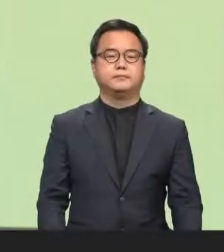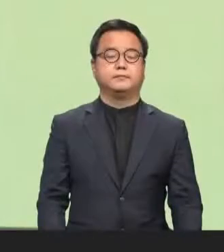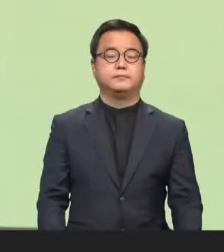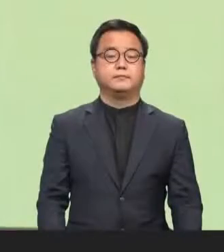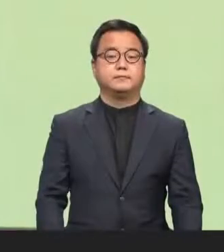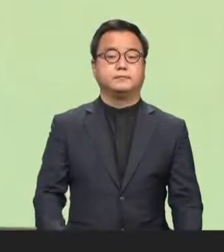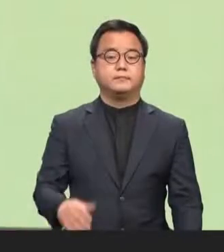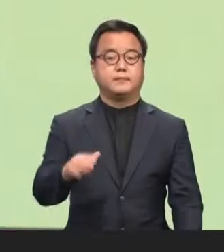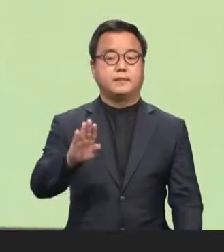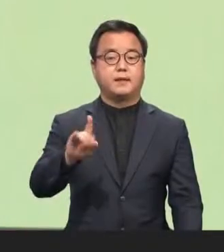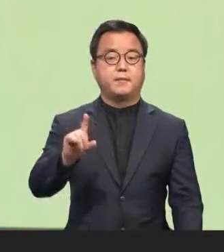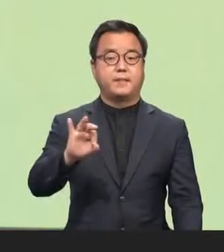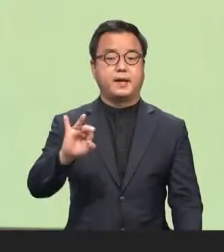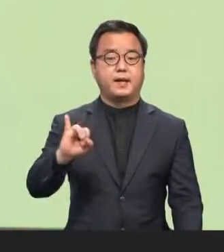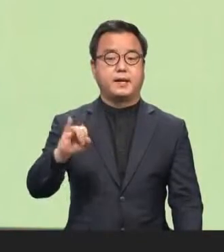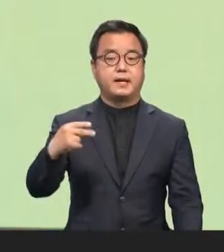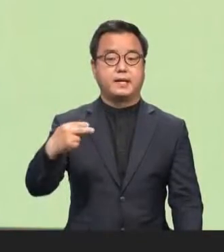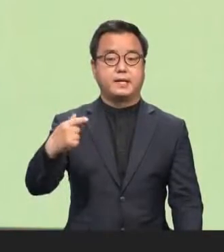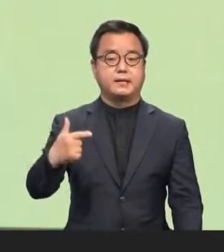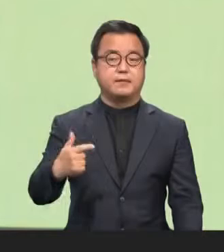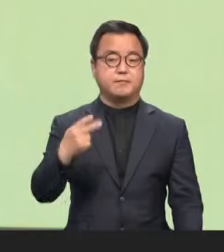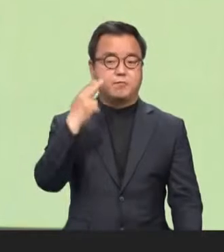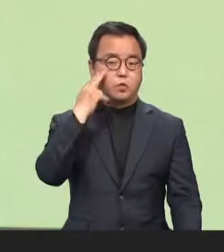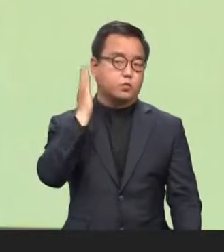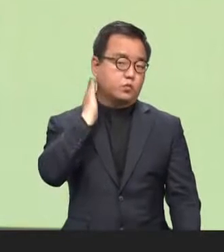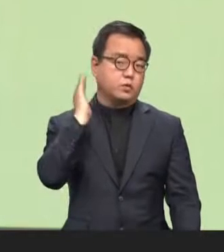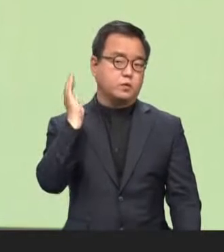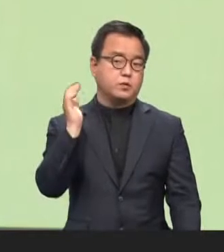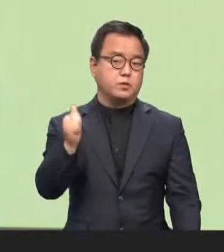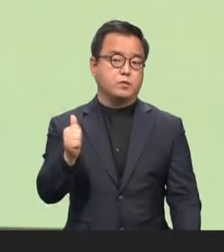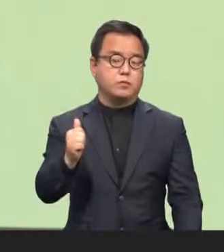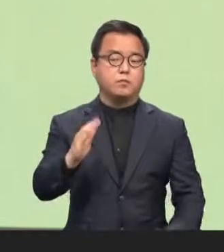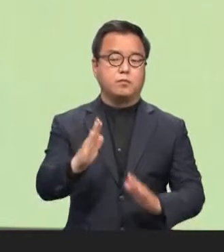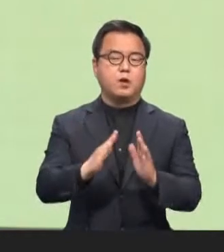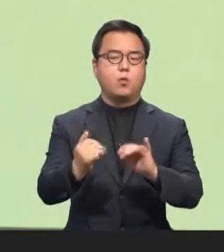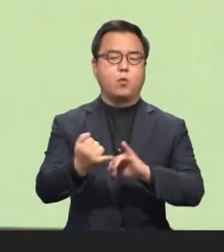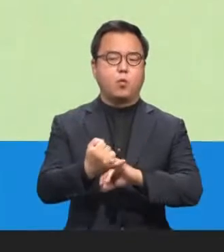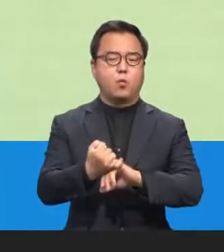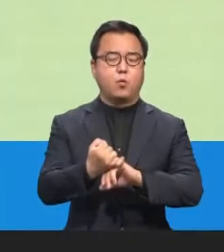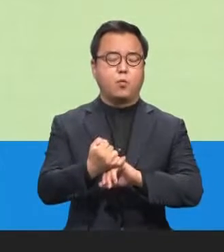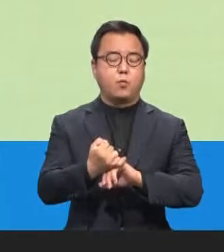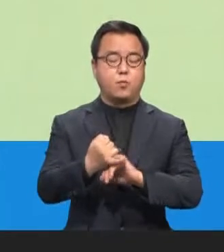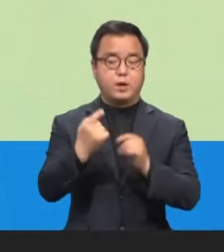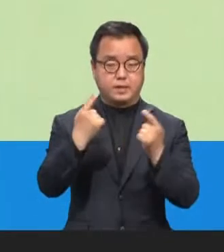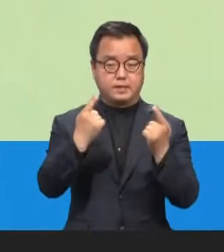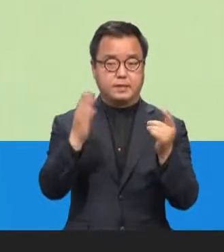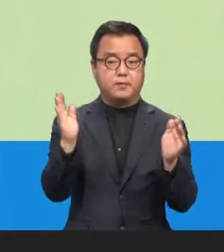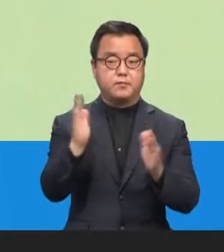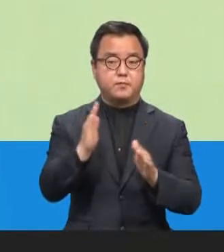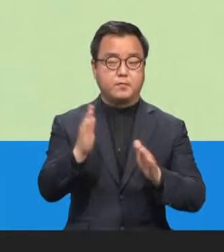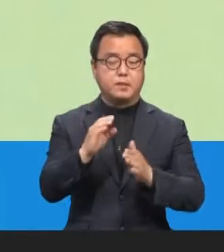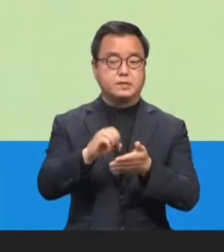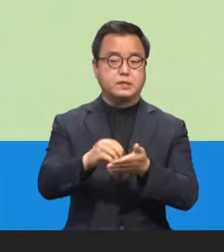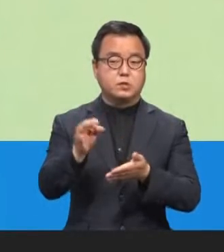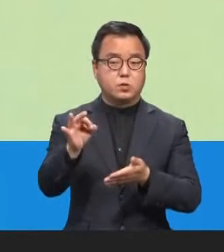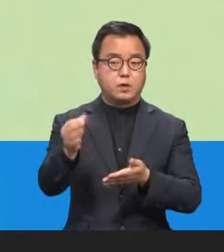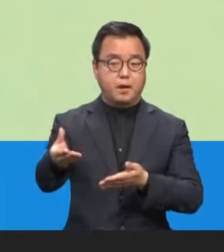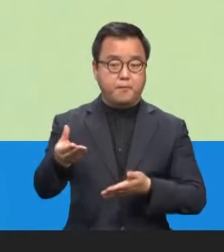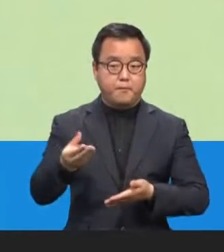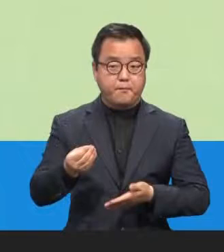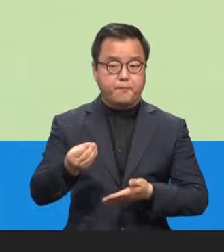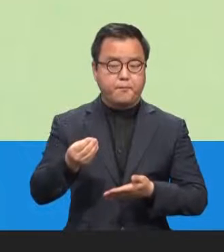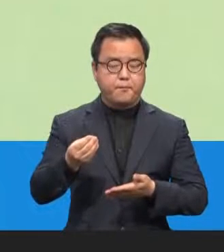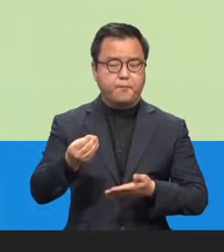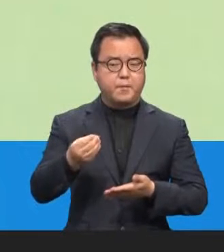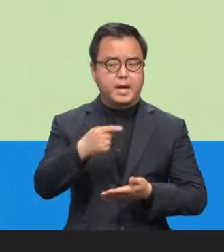에조 바이든 미국 대통령의 대선 공약으로 대학생들의 학자금 대출금 일부를 면제해 주겠다고 약속해 썼는데